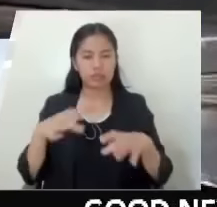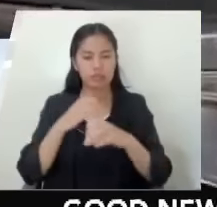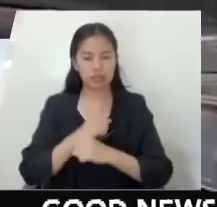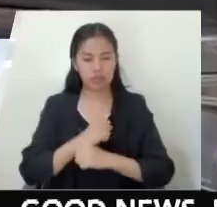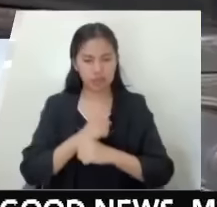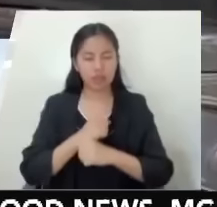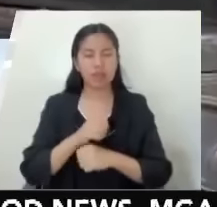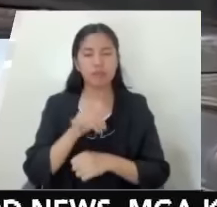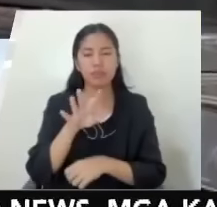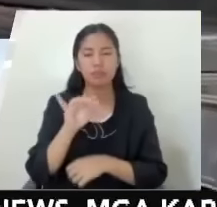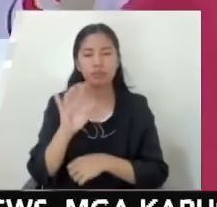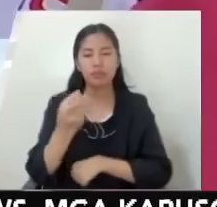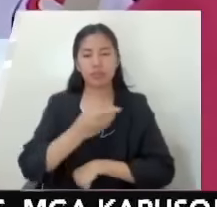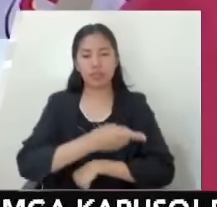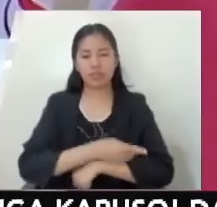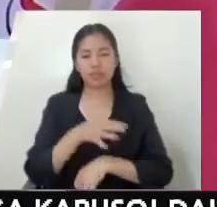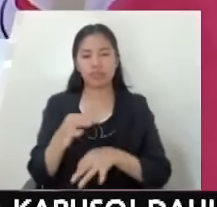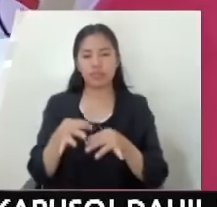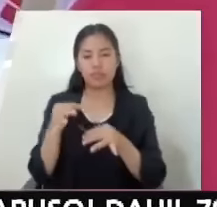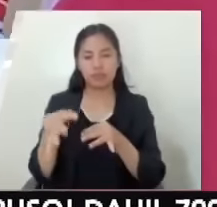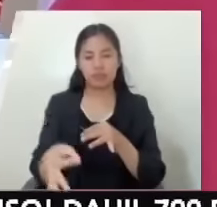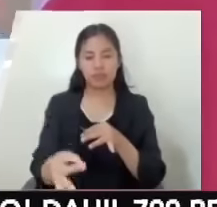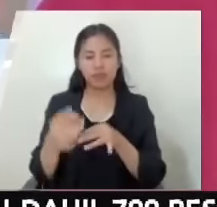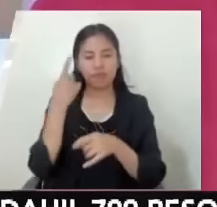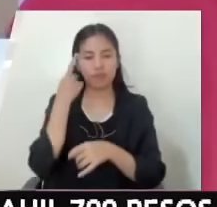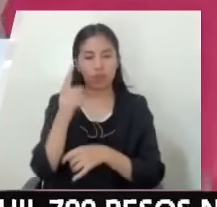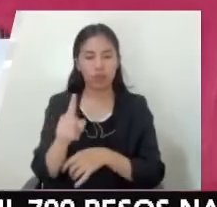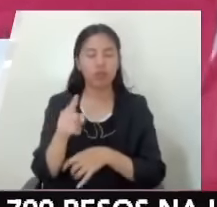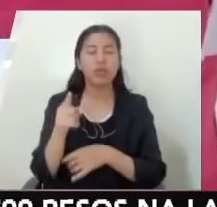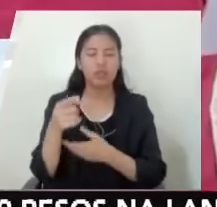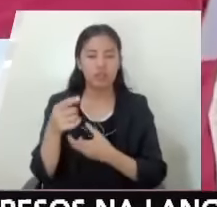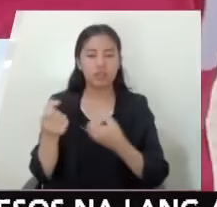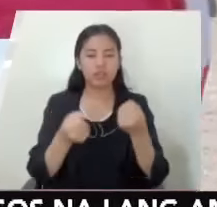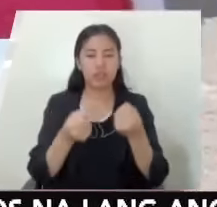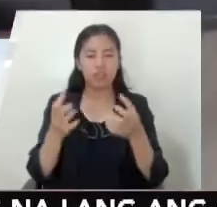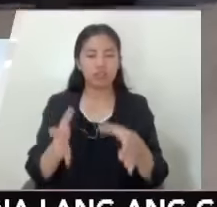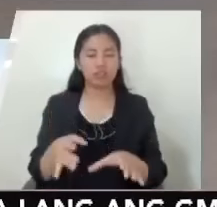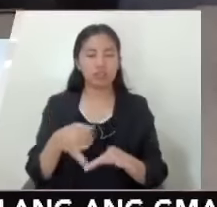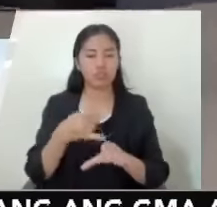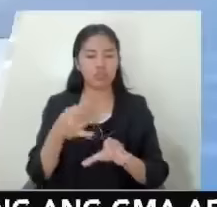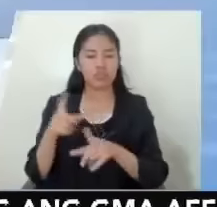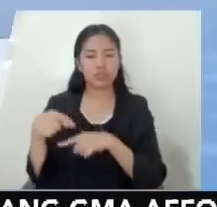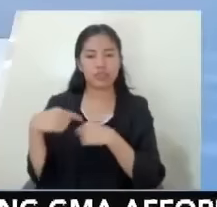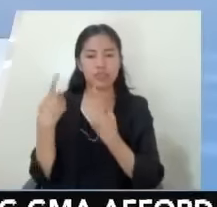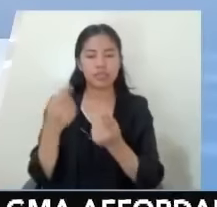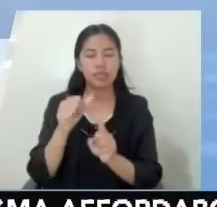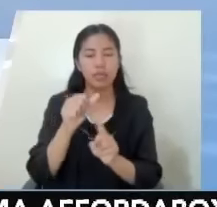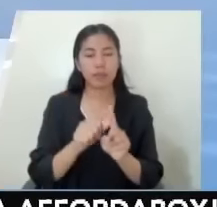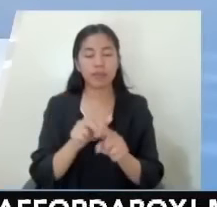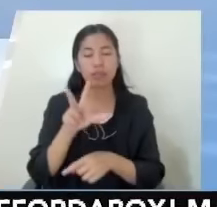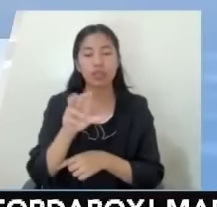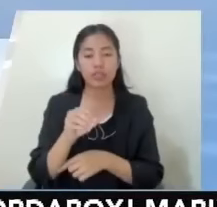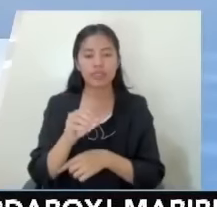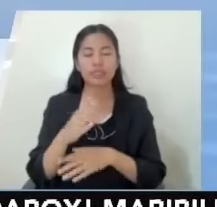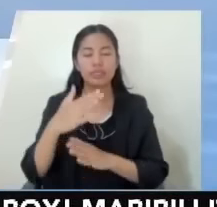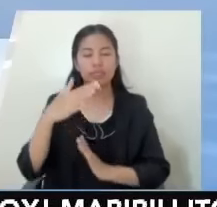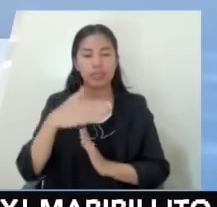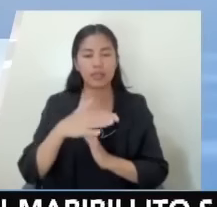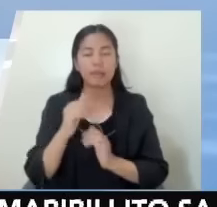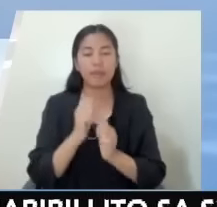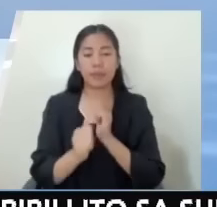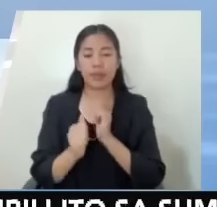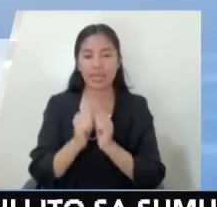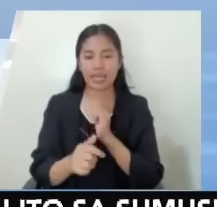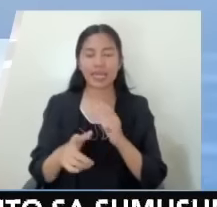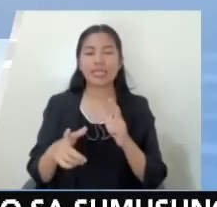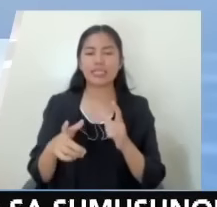araw na palugit o grace period sa mga chuper at operator mula noong April 30 deadline. Ibig sabihin, ituturing ng kolorum ang mga